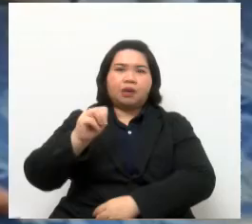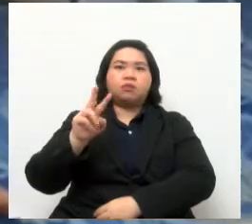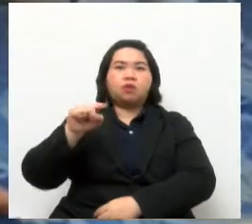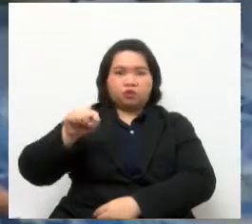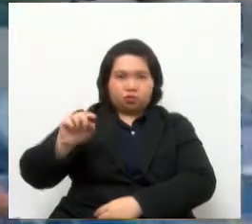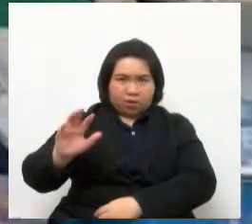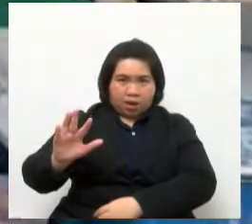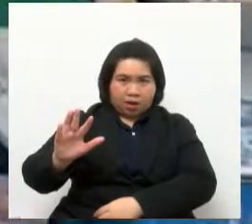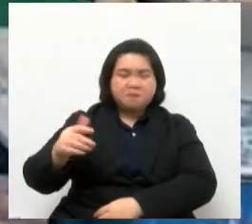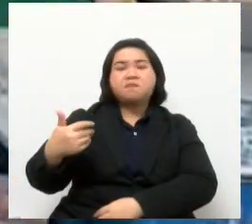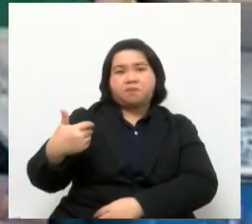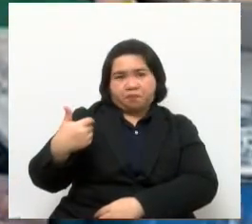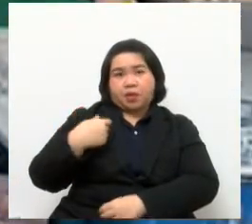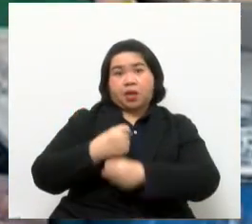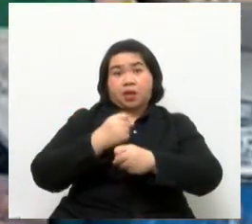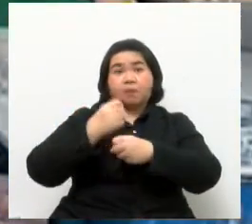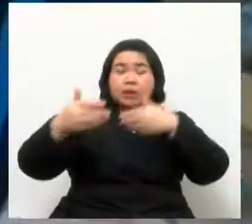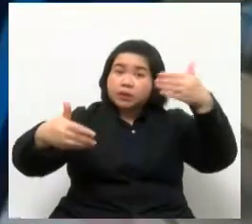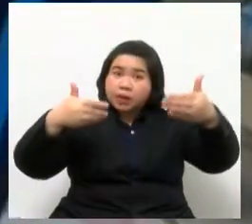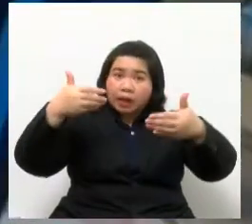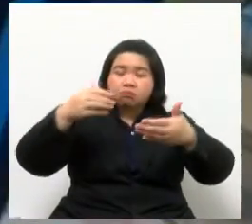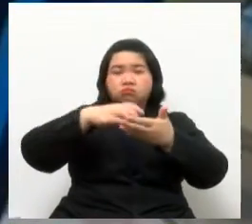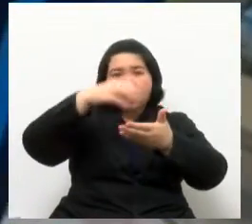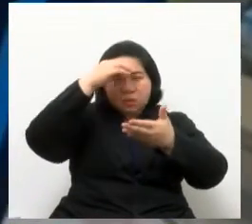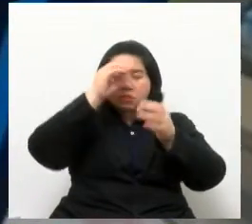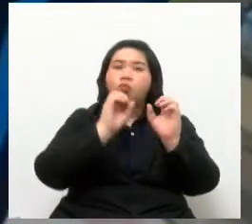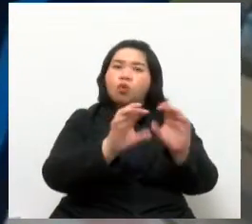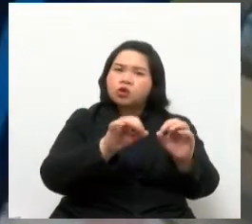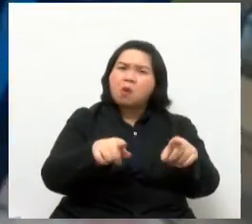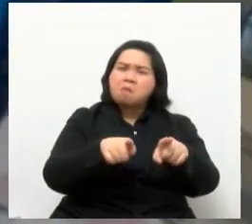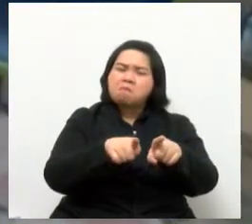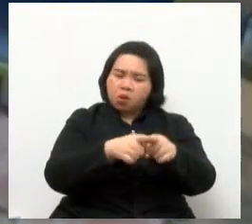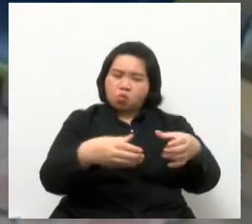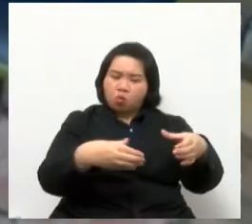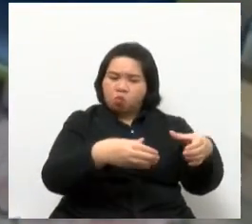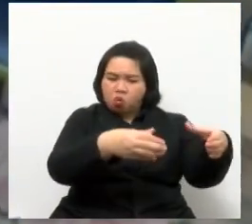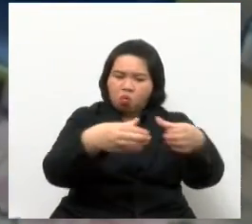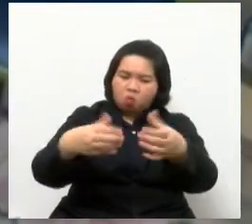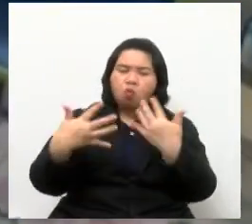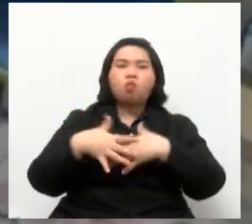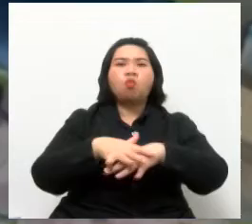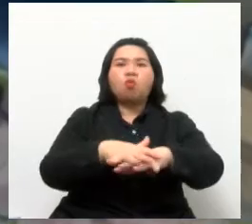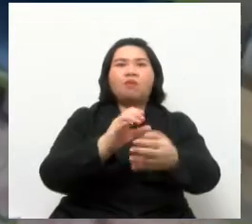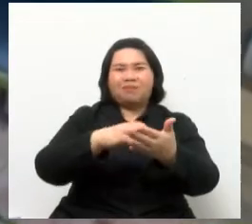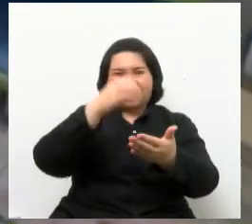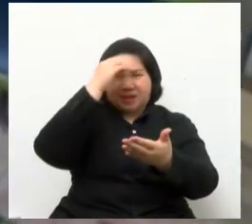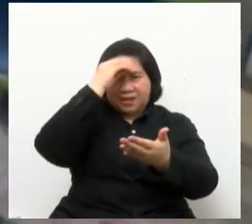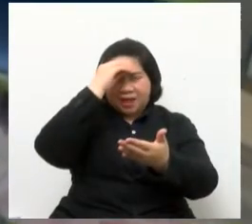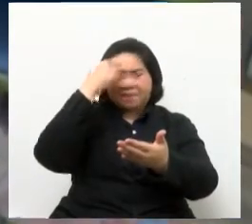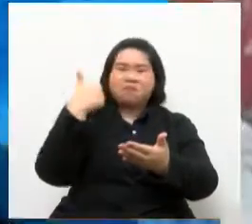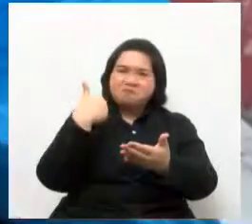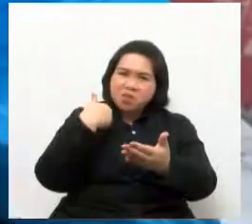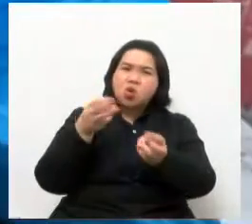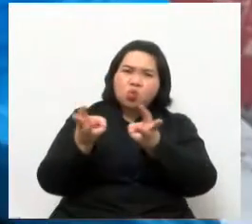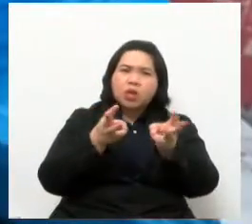2.5 ได้มีการจัดกิจกรรมการเรียนรู้ในรูปแบบการจัดการเรียนการสอนบูรณาการโดยใช้เครื่องมือส